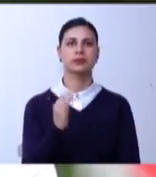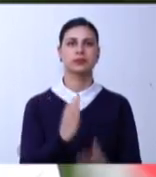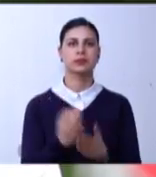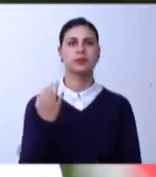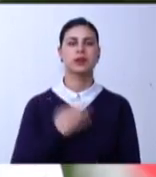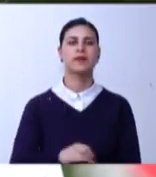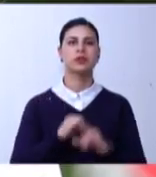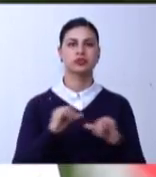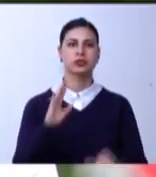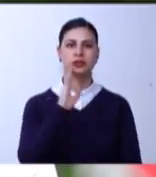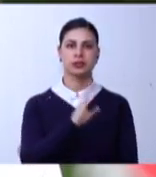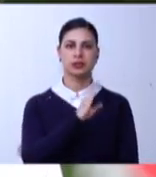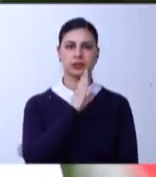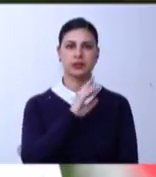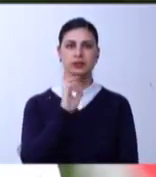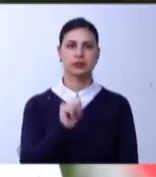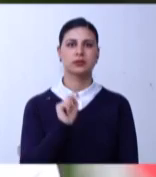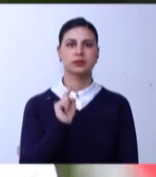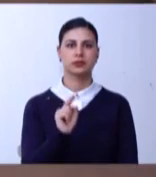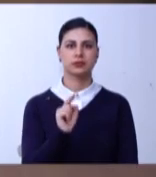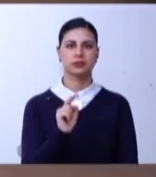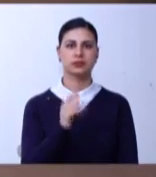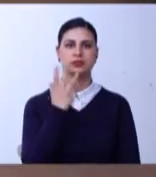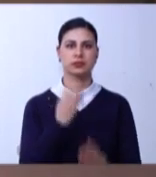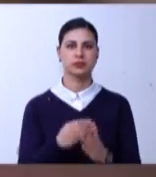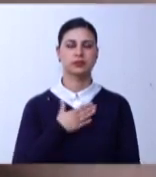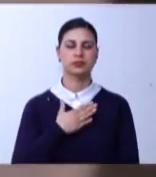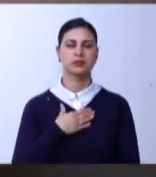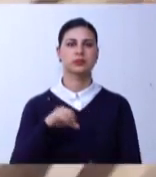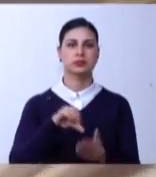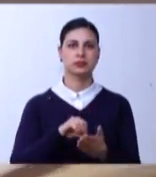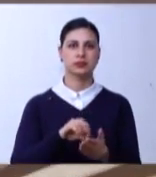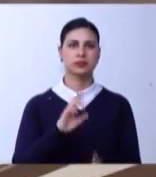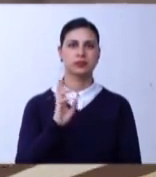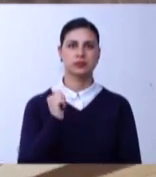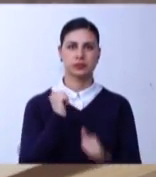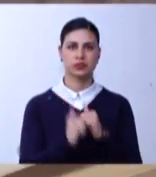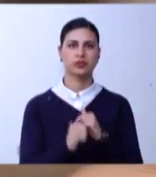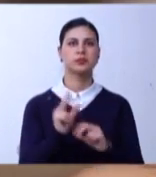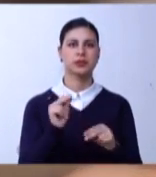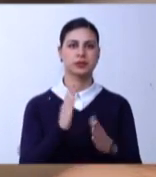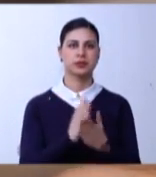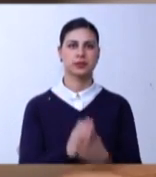დედა და ეს ჩემთვის პირველ რიგში არის სიძლიერე და უდიდესი ბედნიერება.